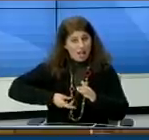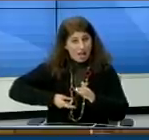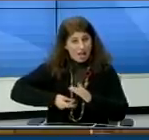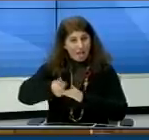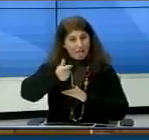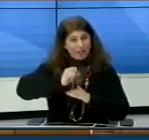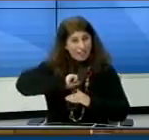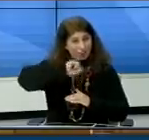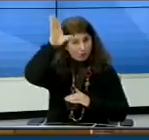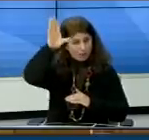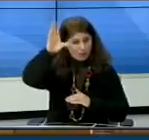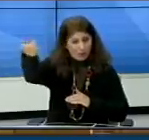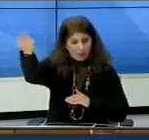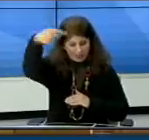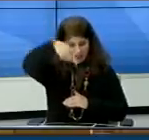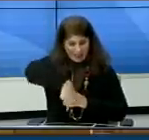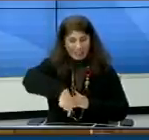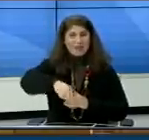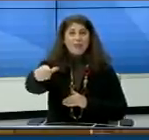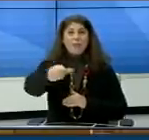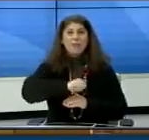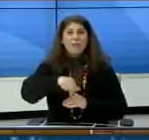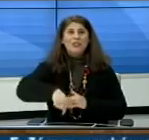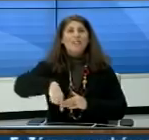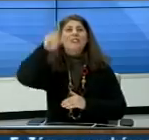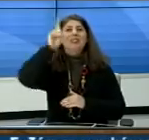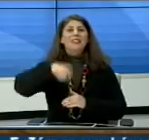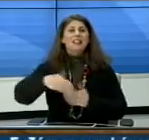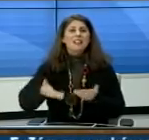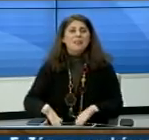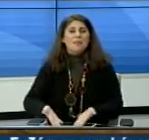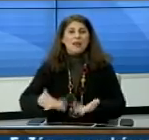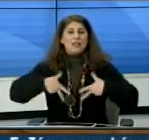Ελλάδα επί των ημερών αυτής της κυβέρνησης.